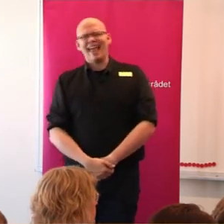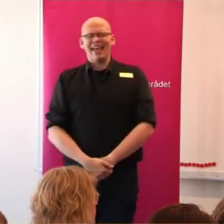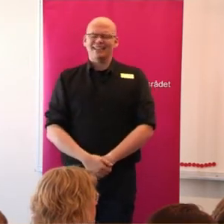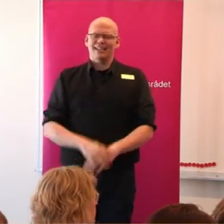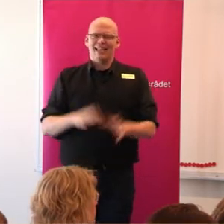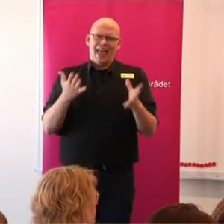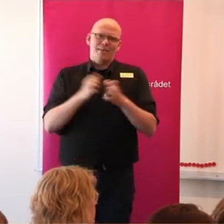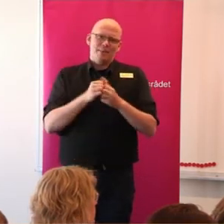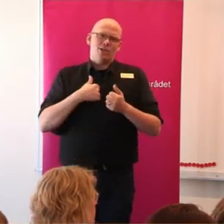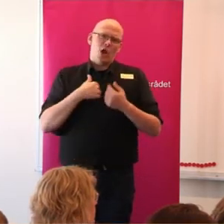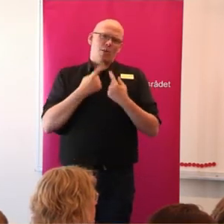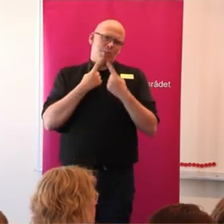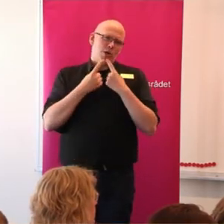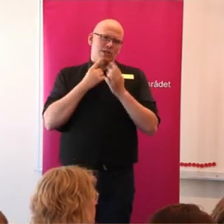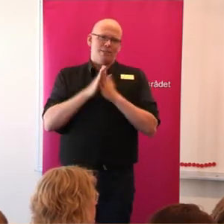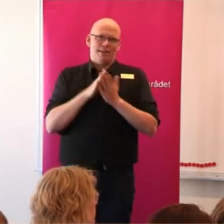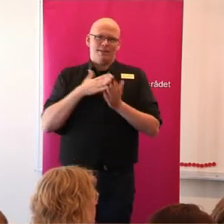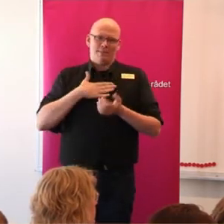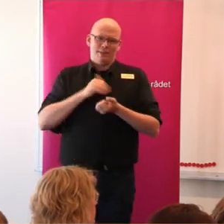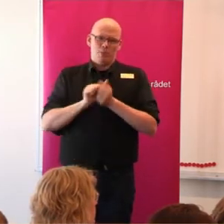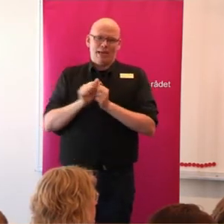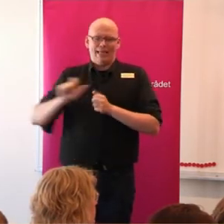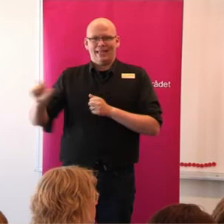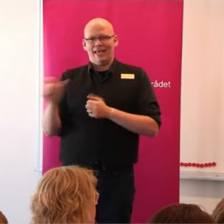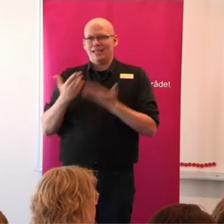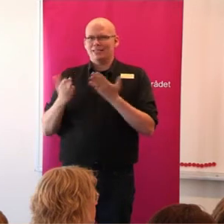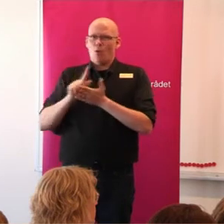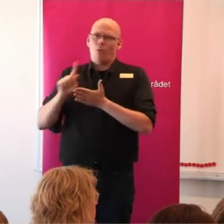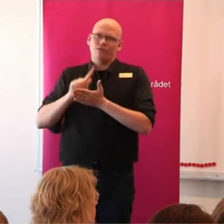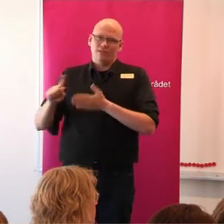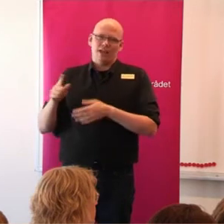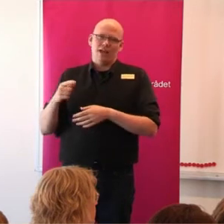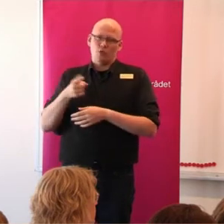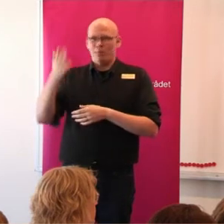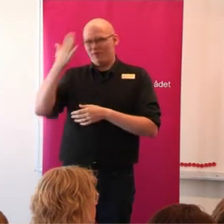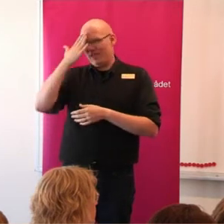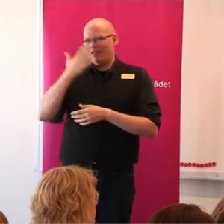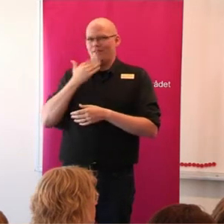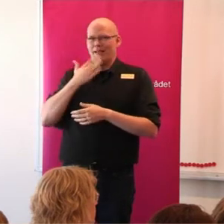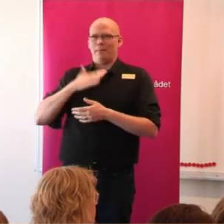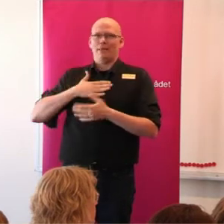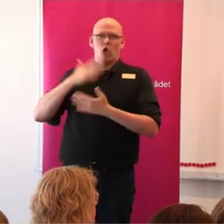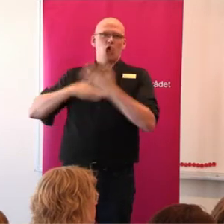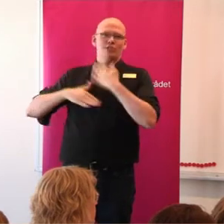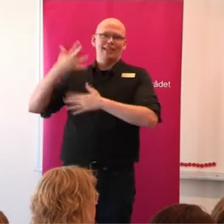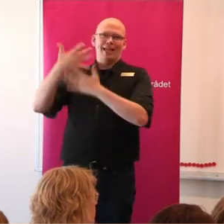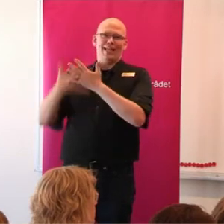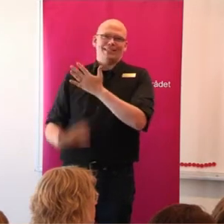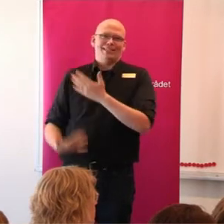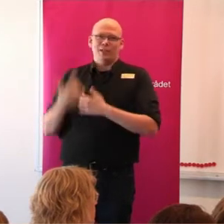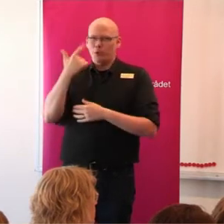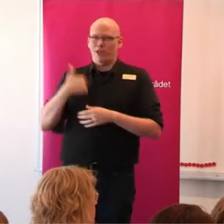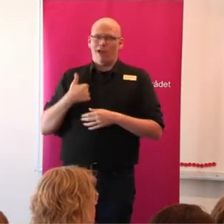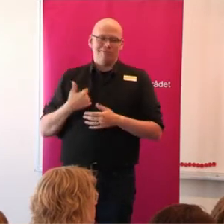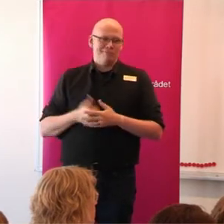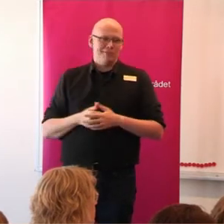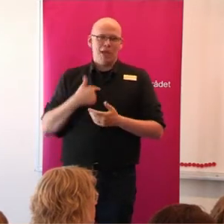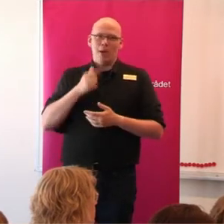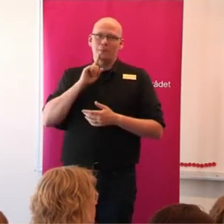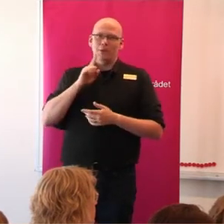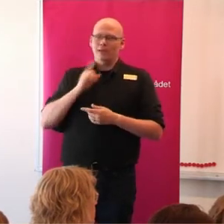Nej, men jag pratar ju med mina politiker ganska ofta, så de vet precis vad jag har för önskelista. Jag brukar lämna in